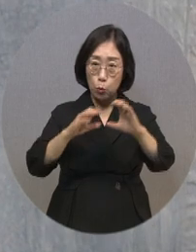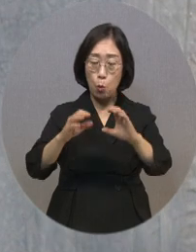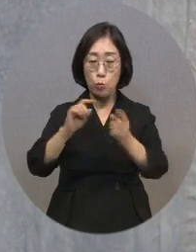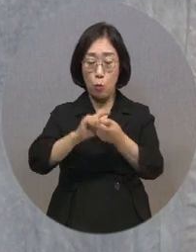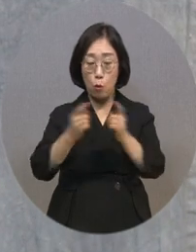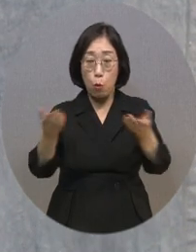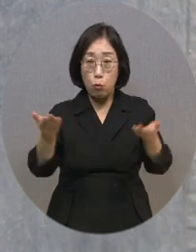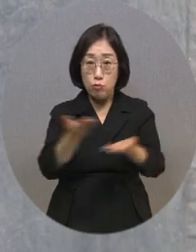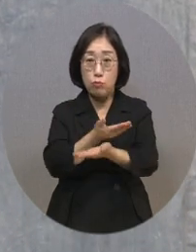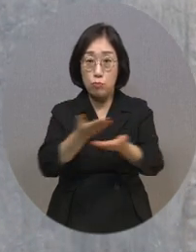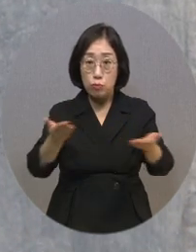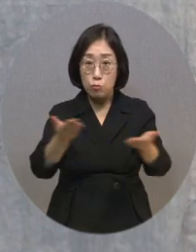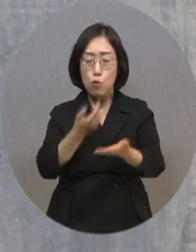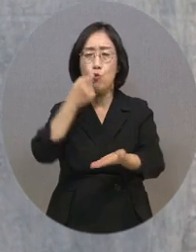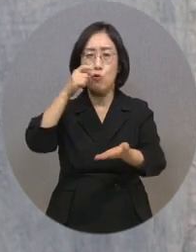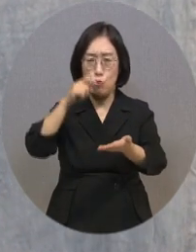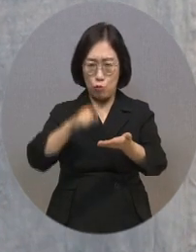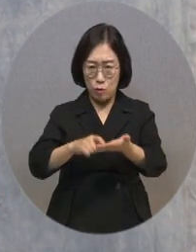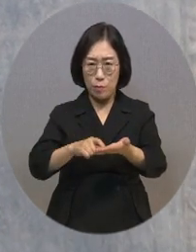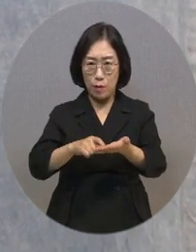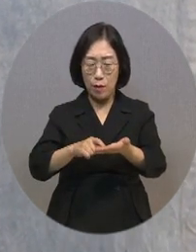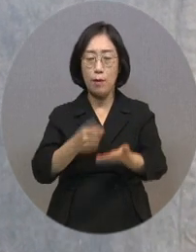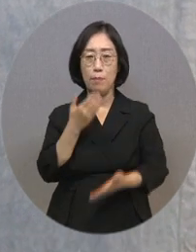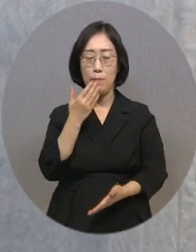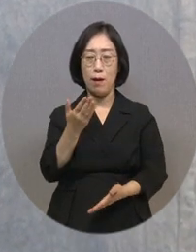더 쉽게 이루어냅니다.